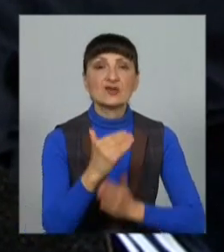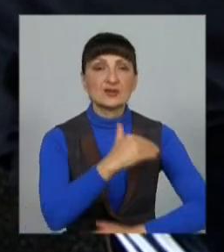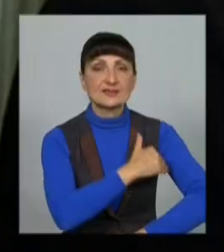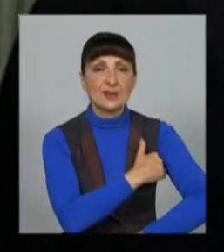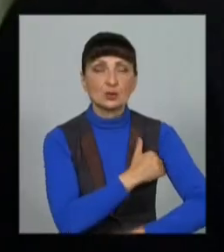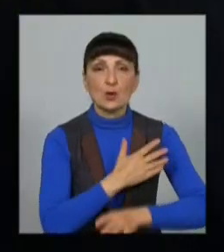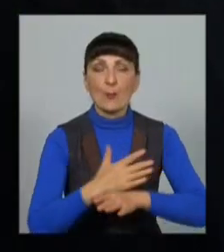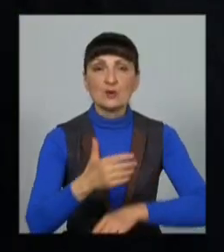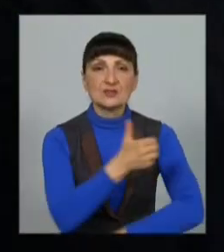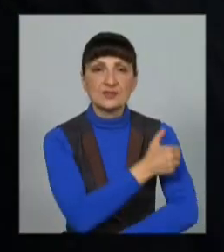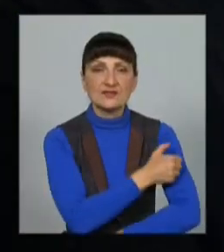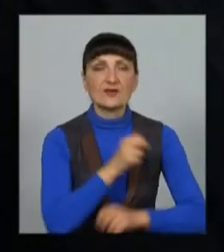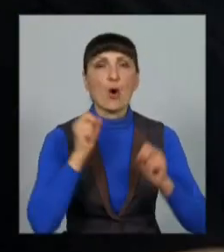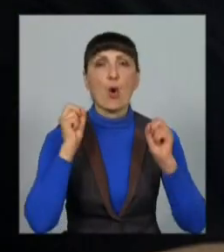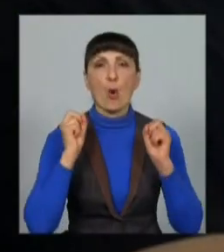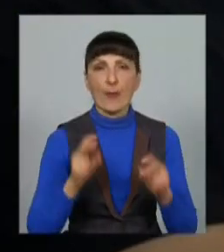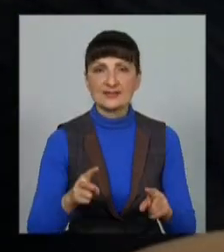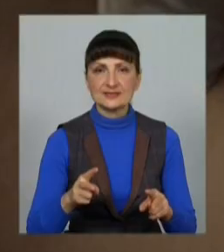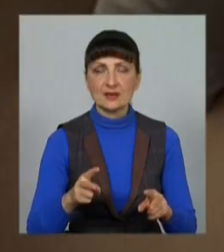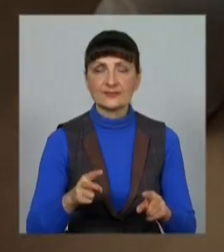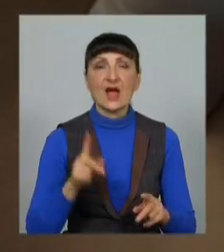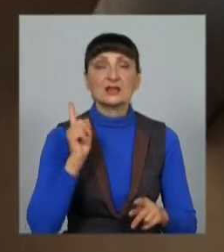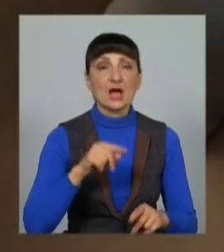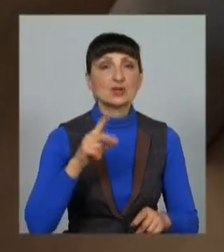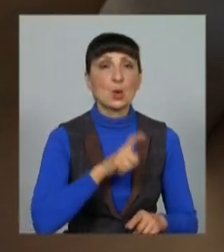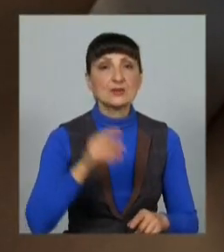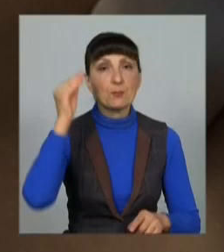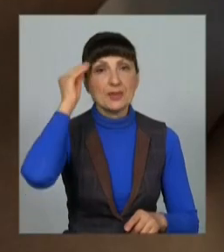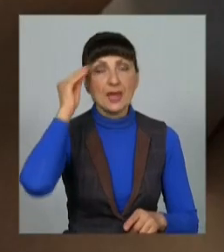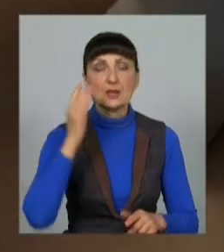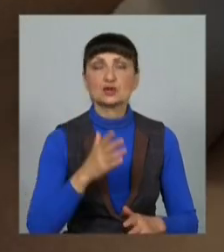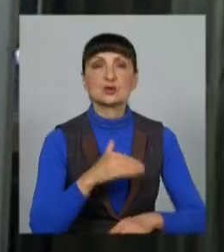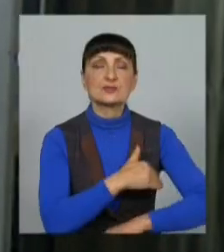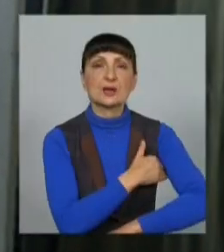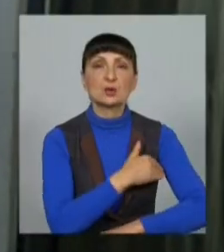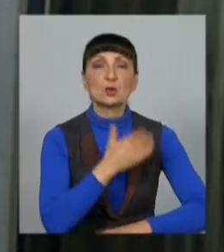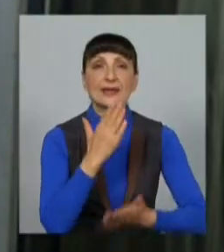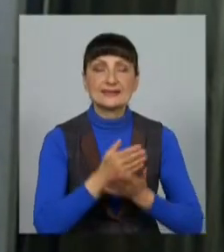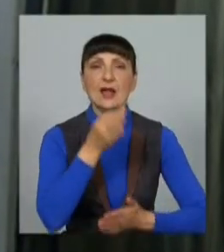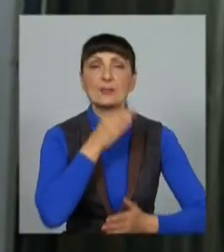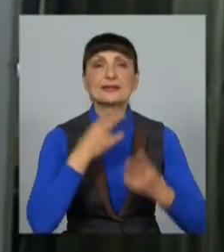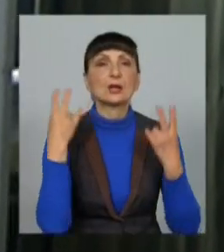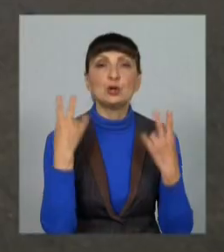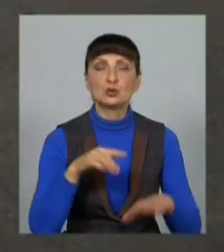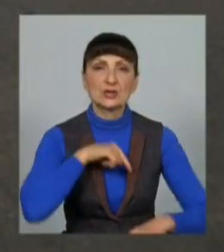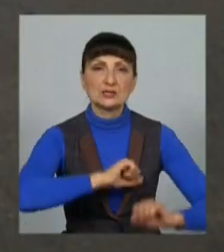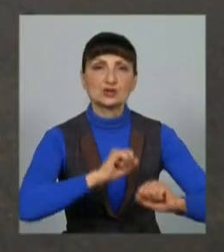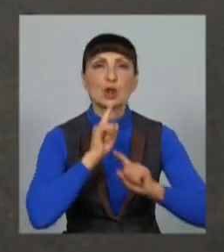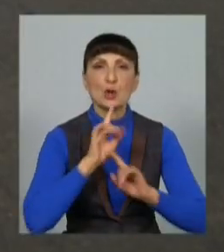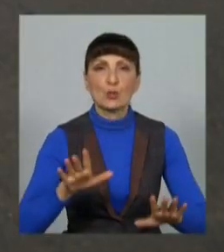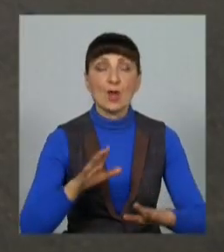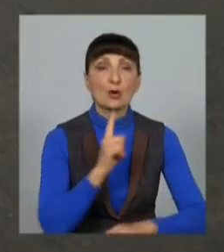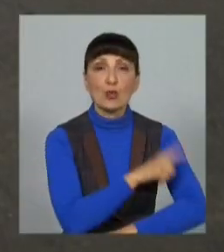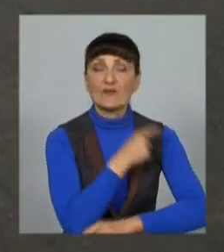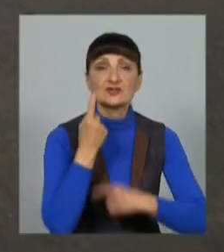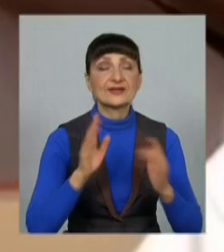после прививки может быть опасна для здоровья. Бытует даже мнение, что сбивать ее не стоит, иначе иммунитет не выработается. Но опытные врачи